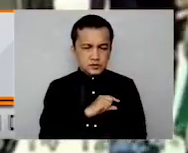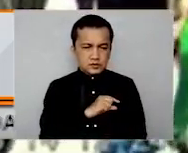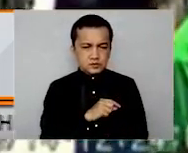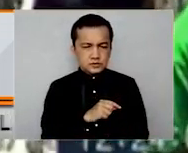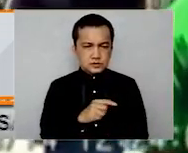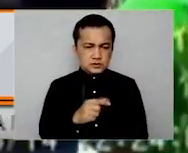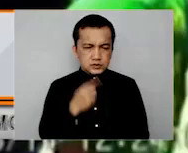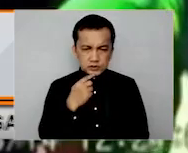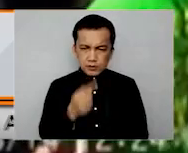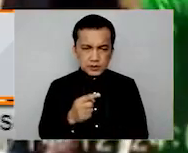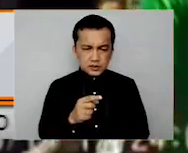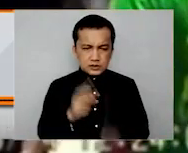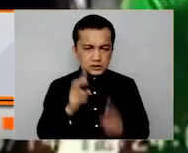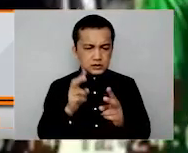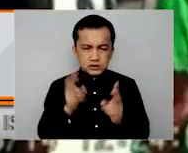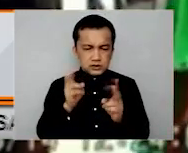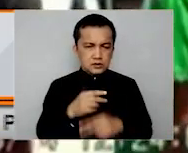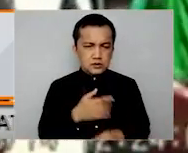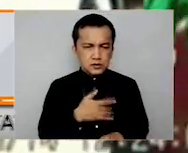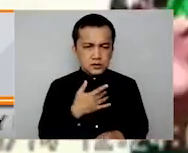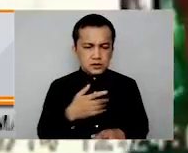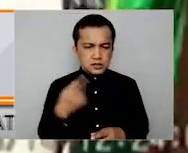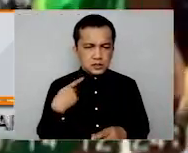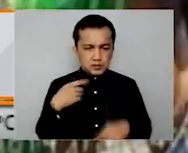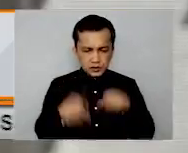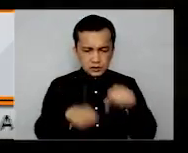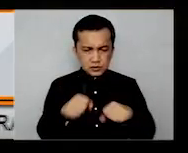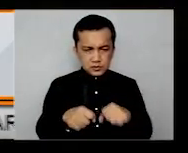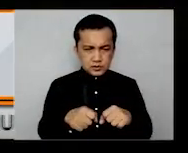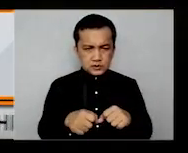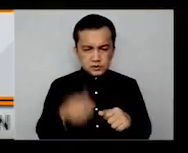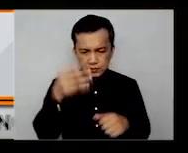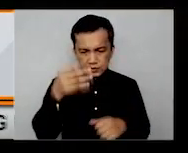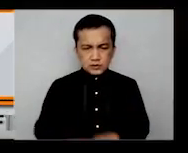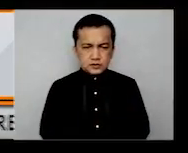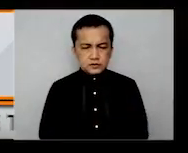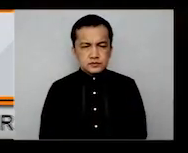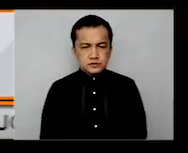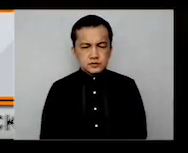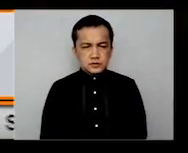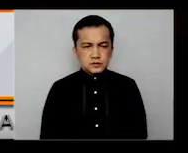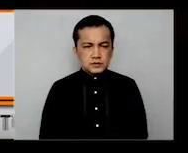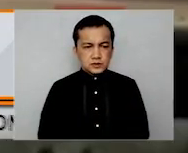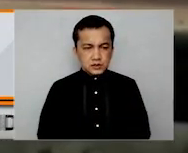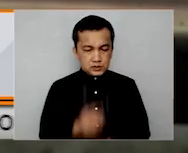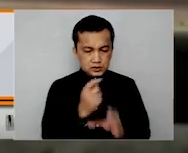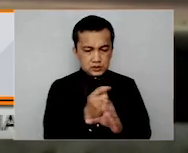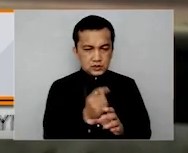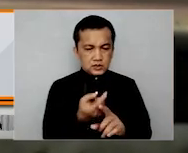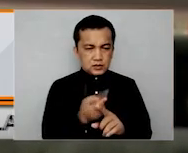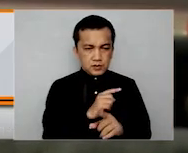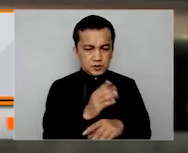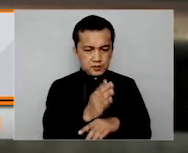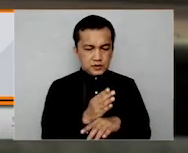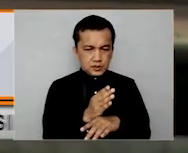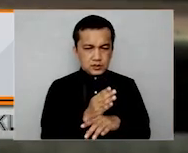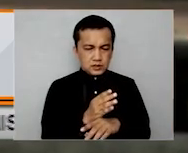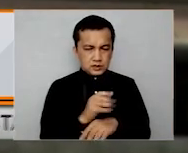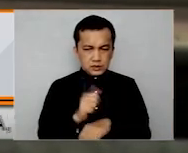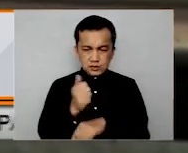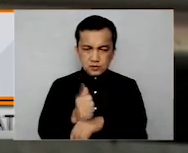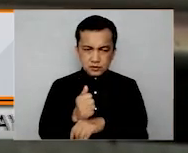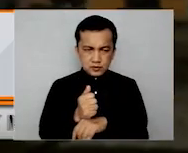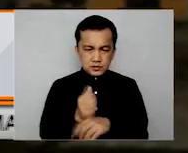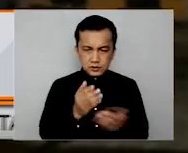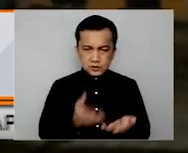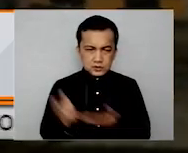na hindi niya namalayang may siklista pala sa unahan niya. Galing pa raw ang tanker sa Bataan at nakatakda sanang mag-deliver